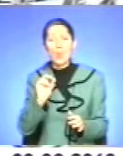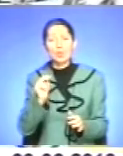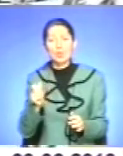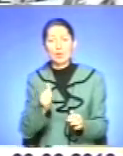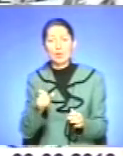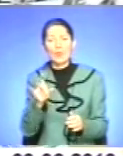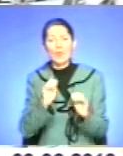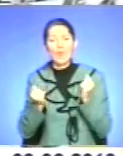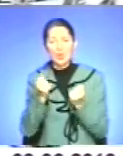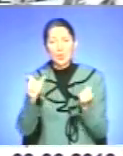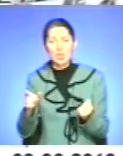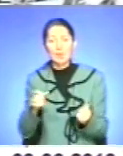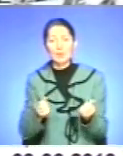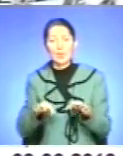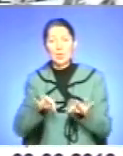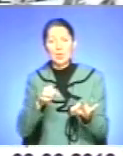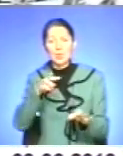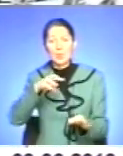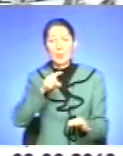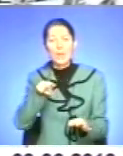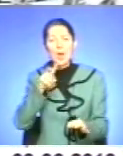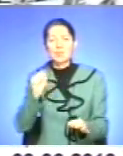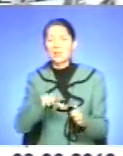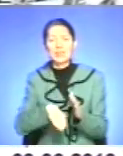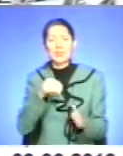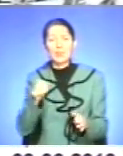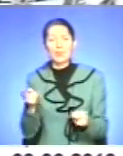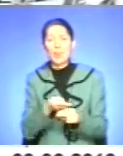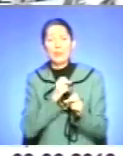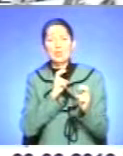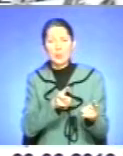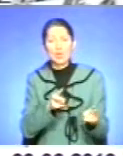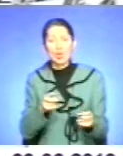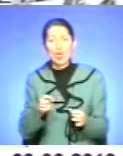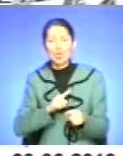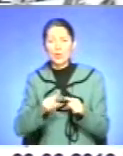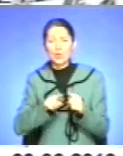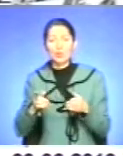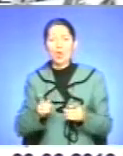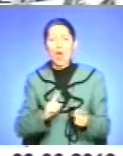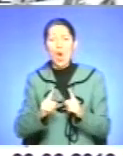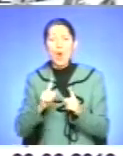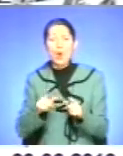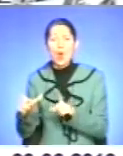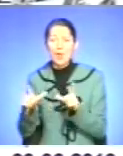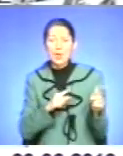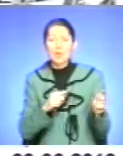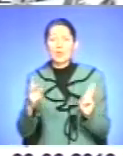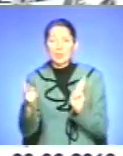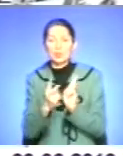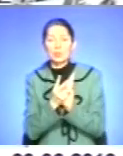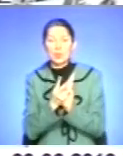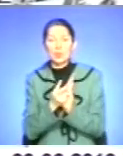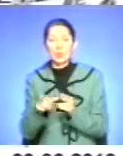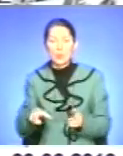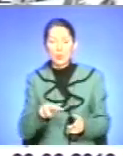Mazda не вибрав безпечної швидкості руху, виїхав на смугу зустрічного руху та допустив зіткнення з автомобілем Honda. В результаті